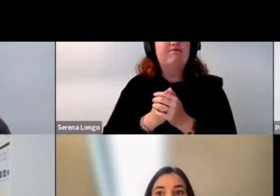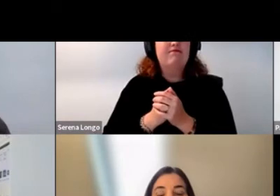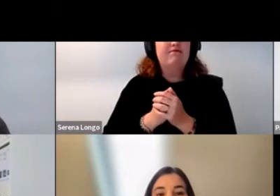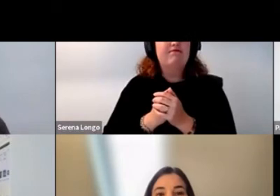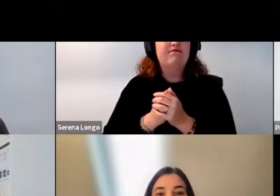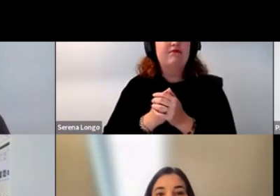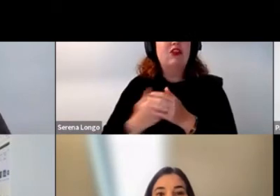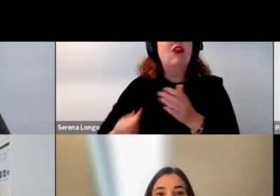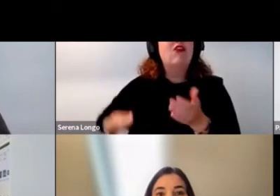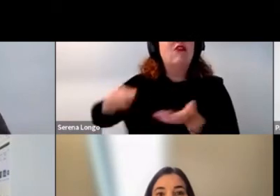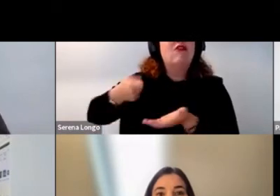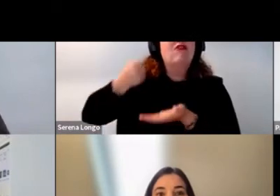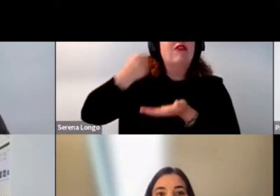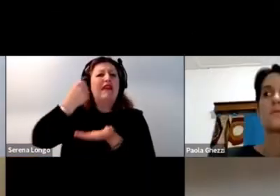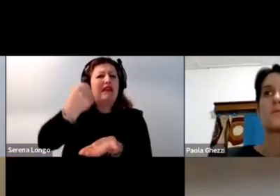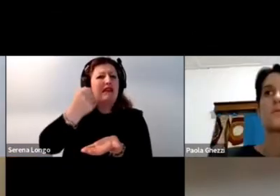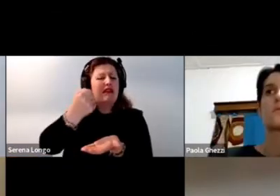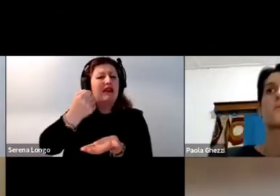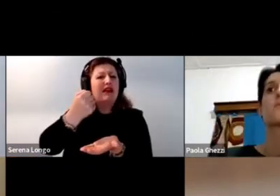cofinanziato